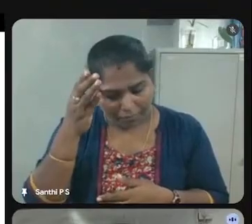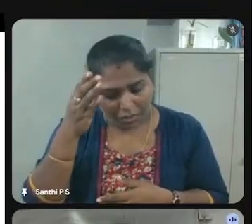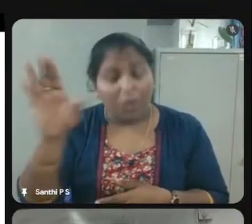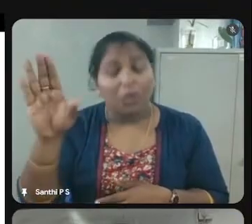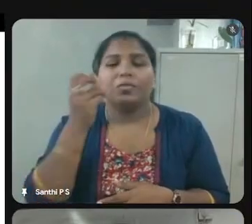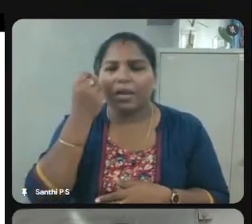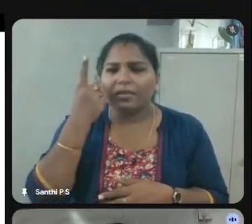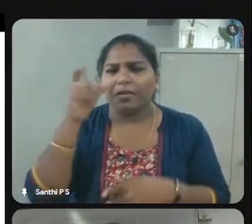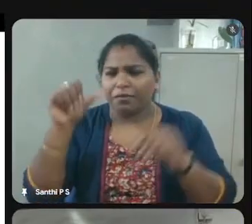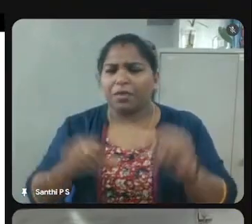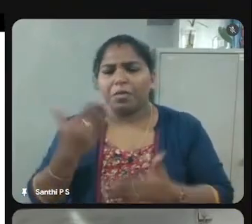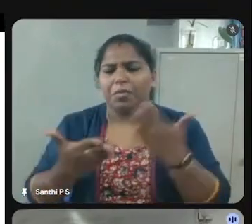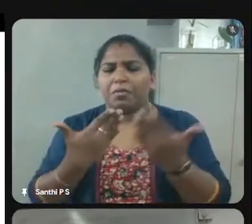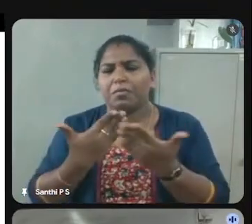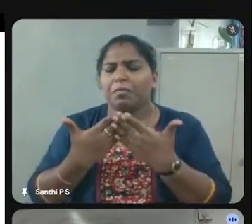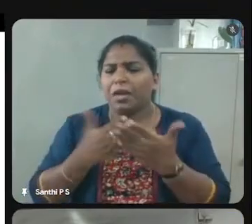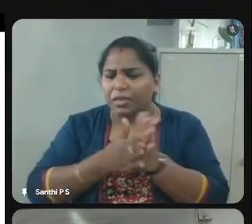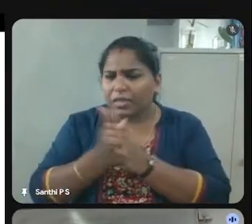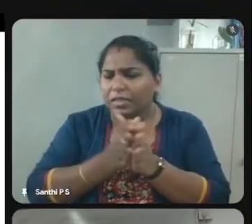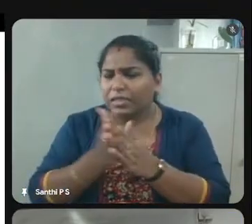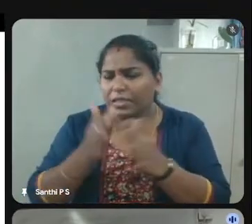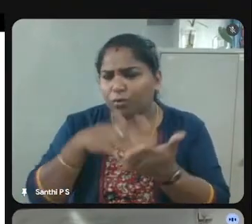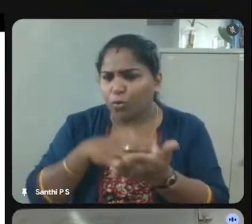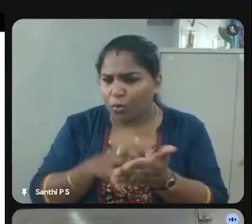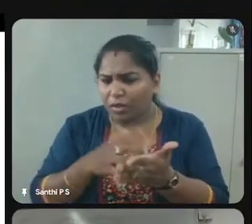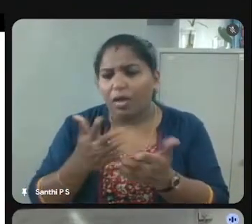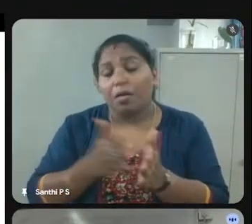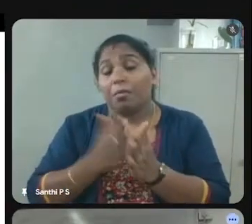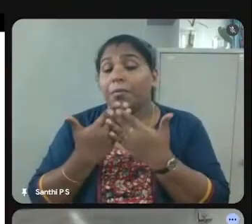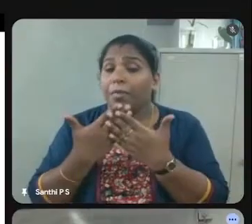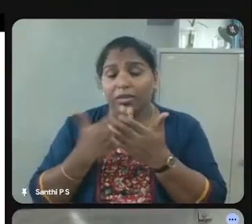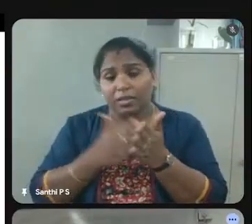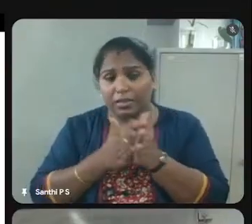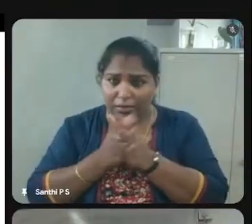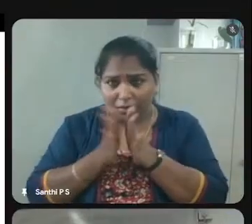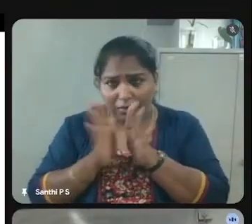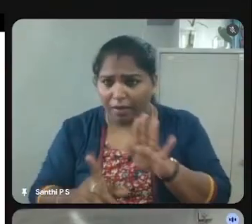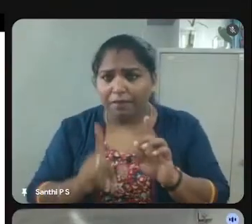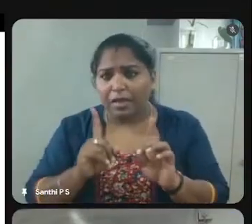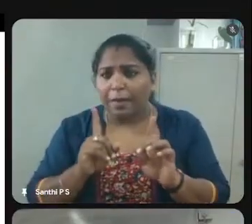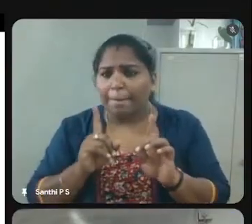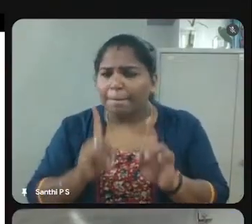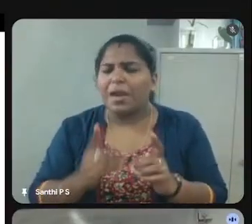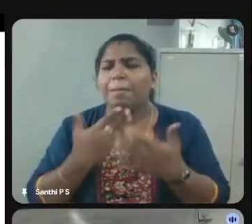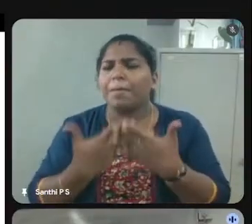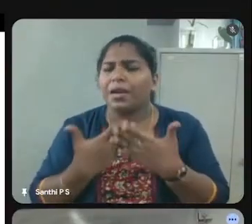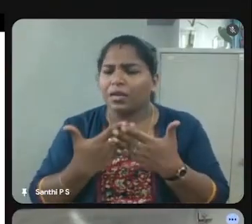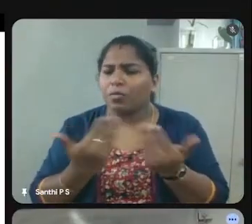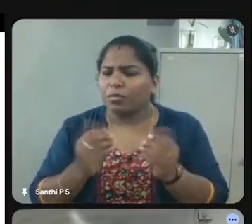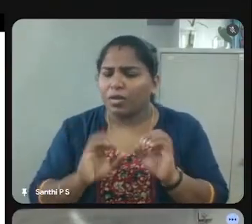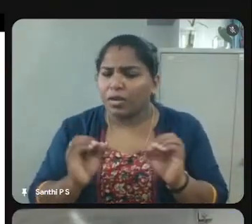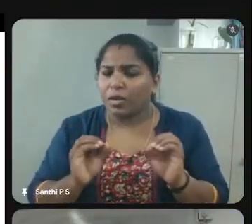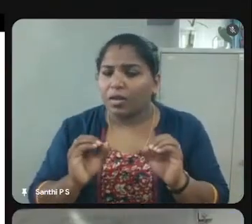കാണിക്കാത്തത്. പഠനത്തിന് ഇൻട്രസ്റ്റ് കാണിക്കുന്നുണ്ട് മാഡം. പഠനത്തിന് ഭയങ്കര ഇൻട്രസ്റ്റിംഗ് ആണ്. പഠിക്കാൻ പറ്റുന്നില്ല. പഠിക്കണമെന്ന്